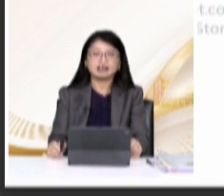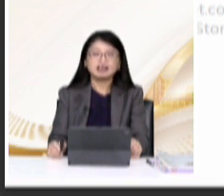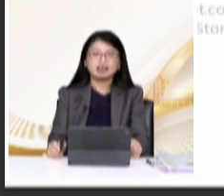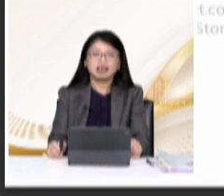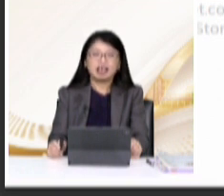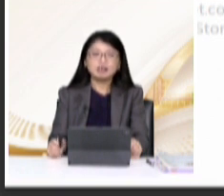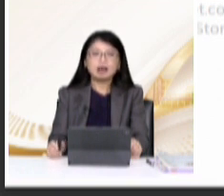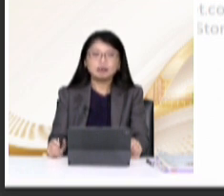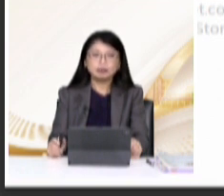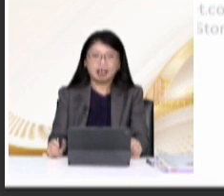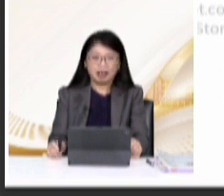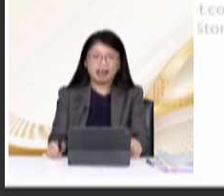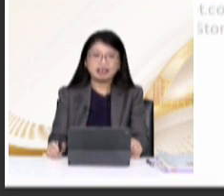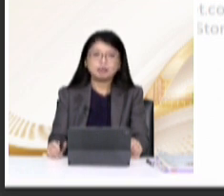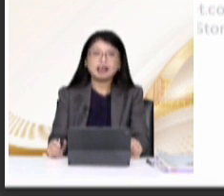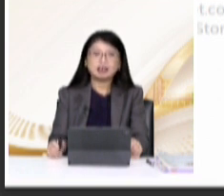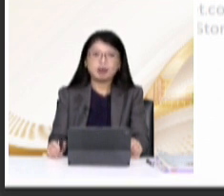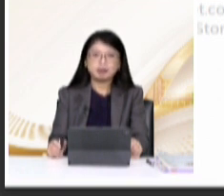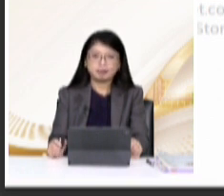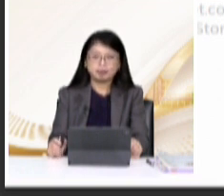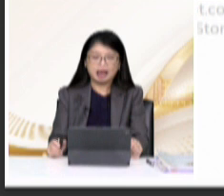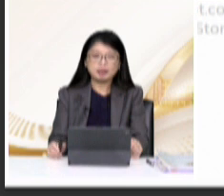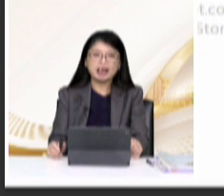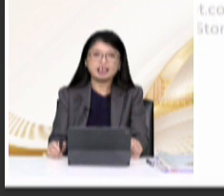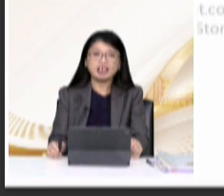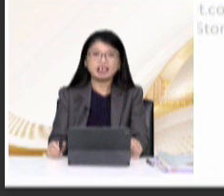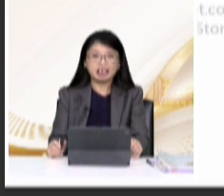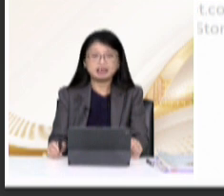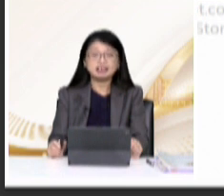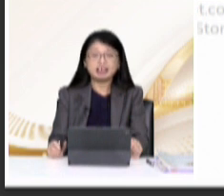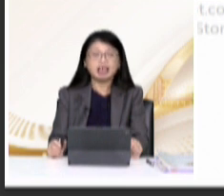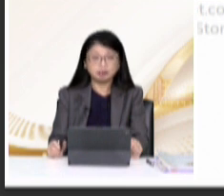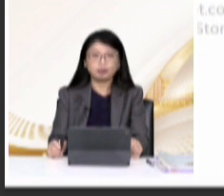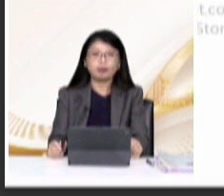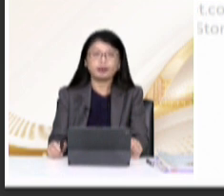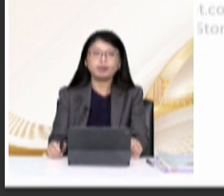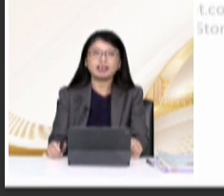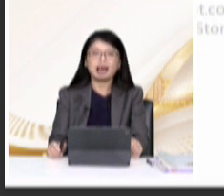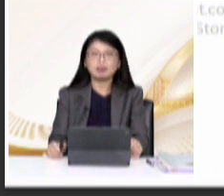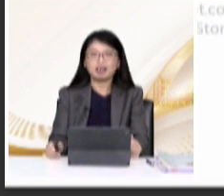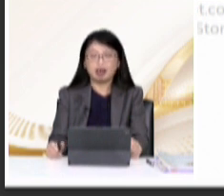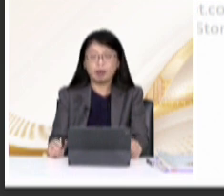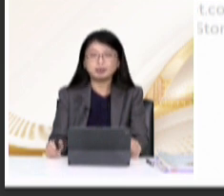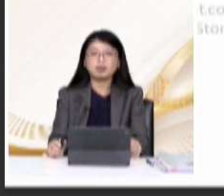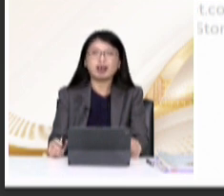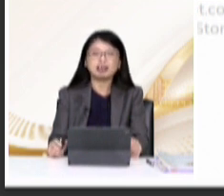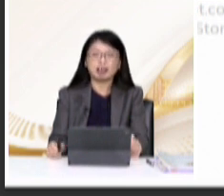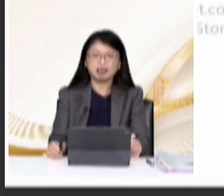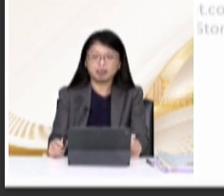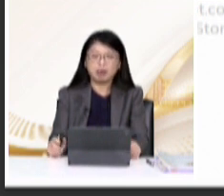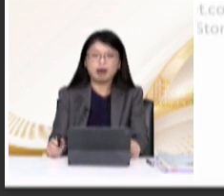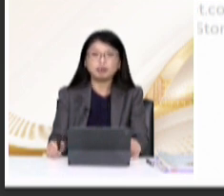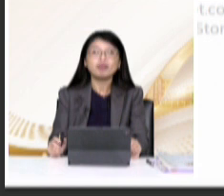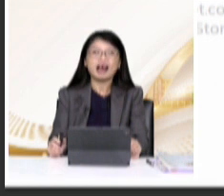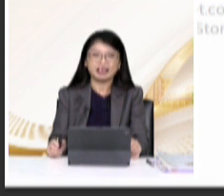งให้โอกาสผู้ถูกกล่าวหาว่ากระทำความผิดทางวินัยเนี่ยในการชี้แจงตามสมควรด้วยตามหลักฟังความสองห